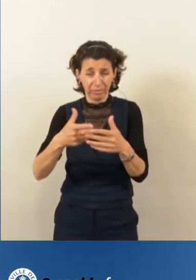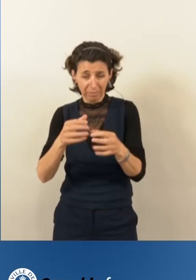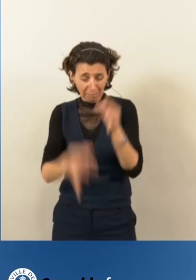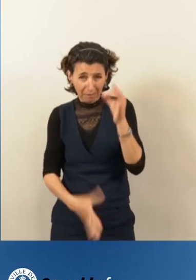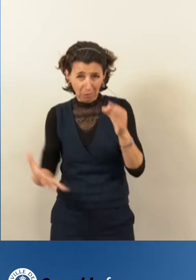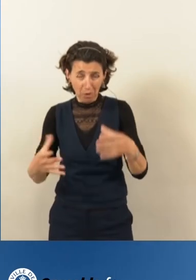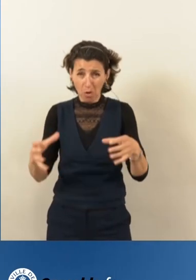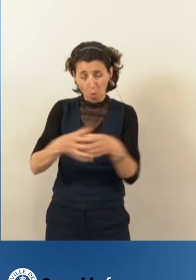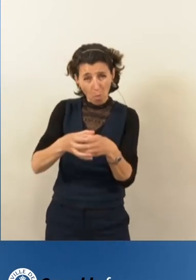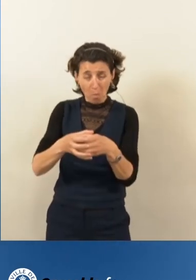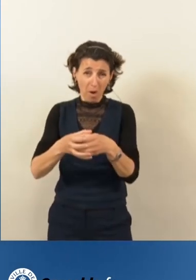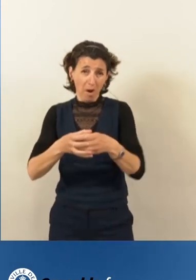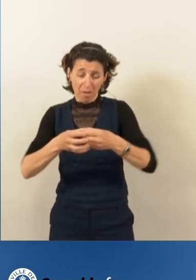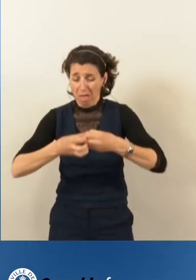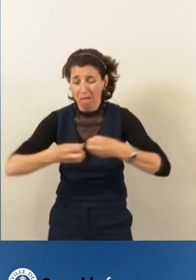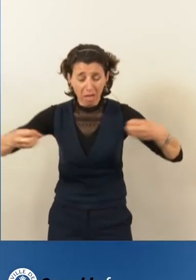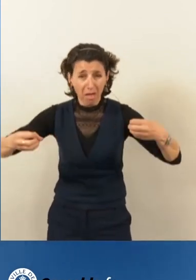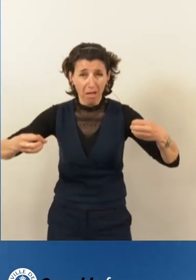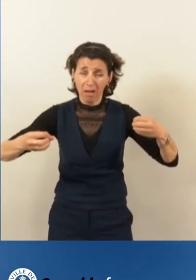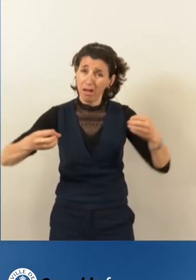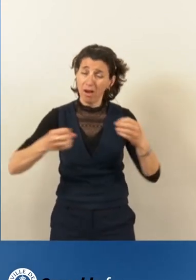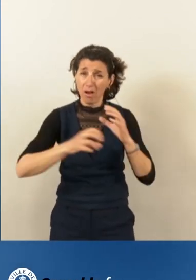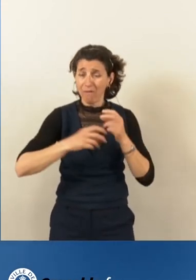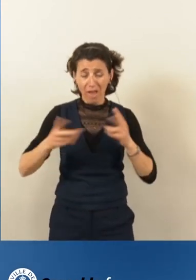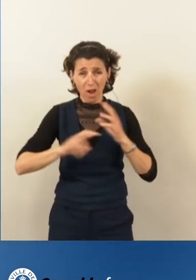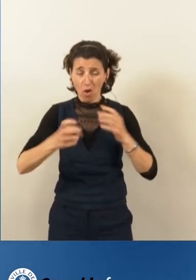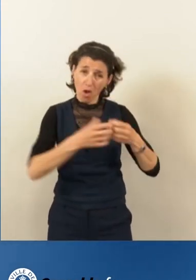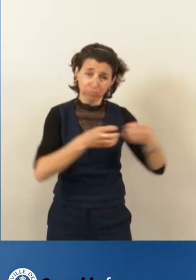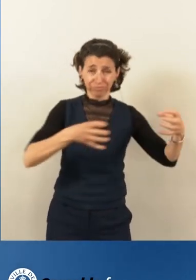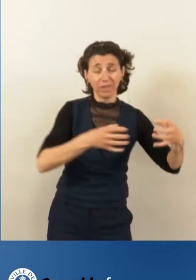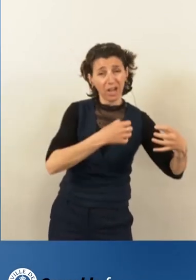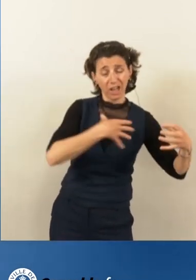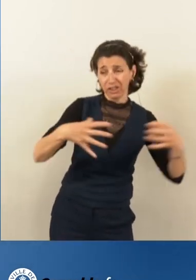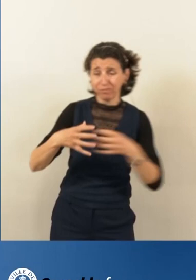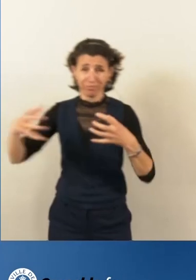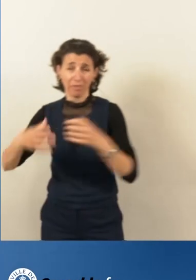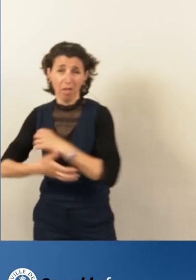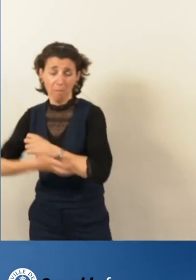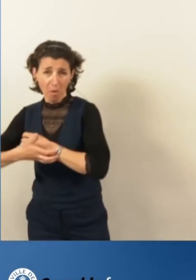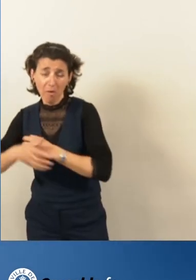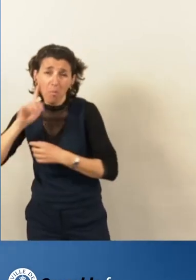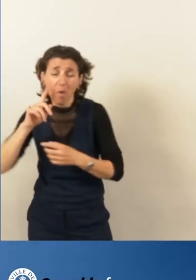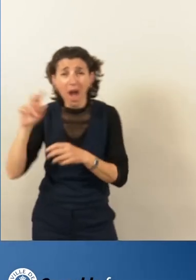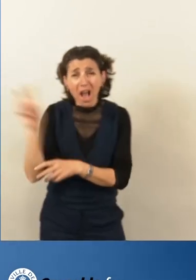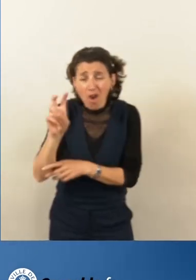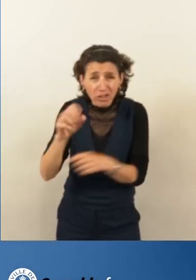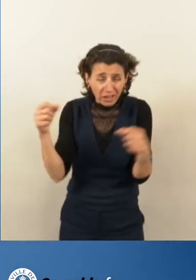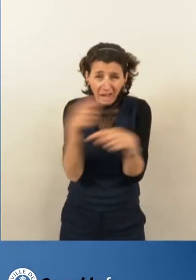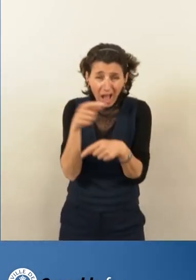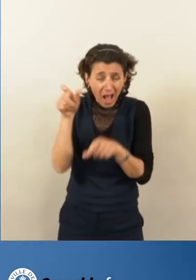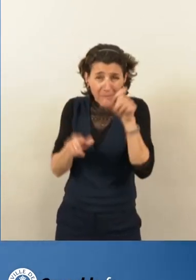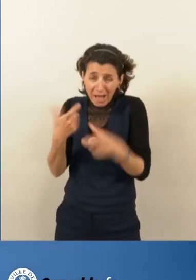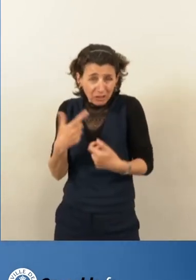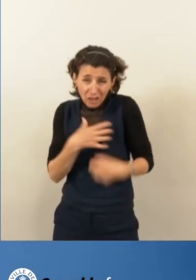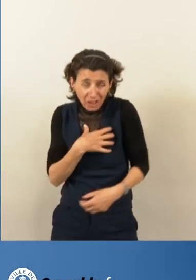vous pouvez me raconter tout ce que vous voulez l'écologie est un problème de riche s'acheter une nouvelle voiture refaire sa façade